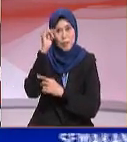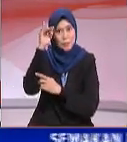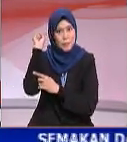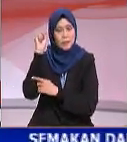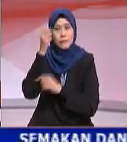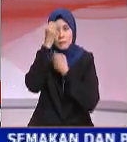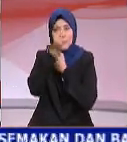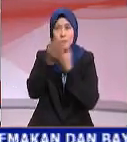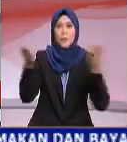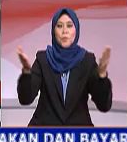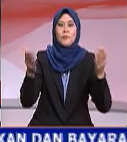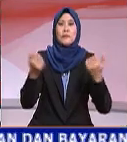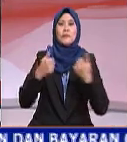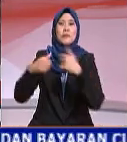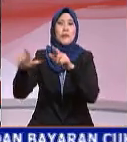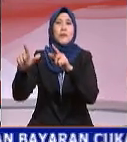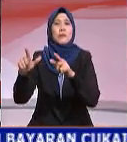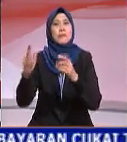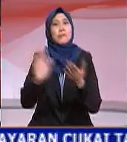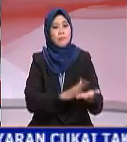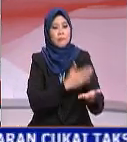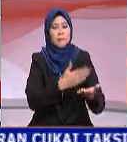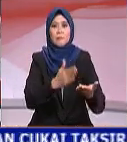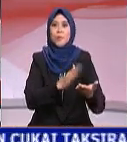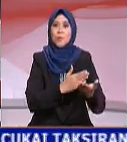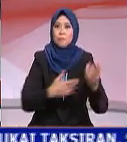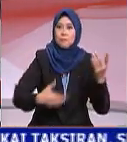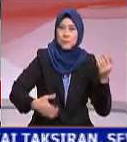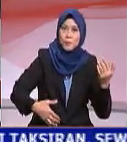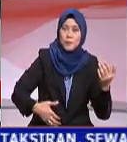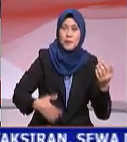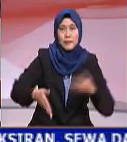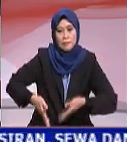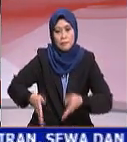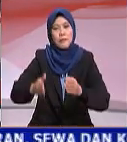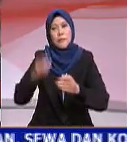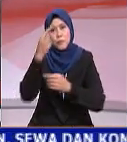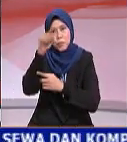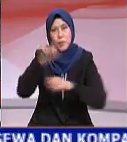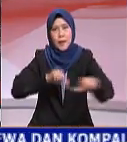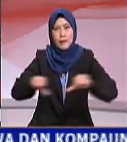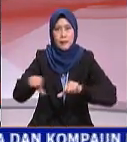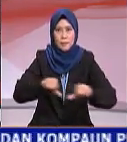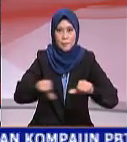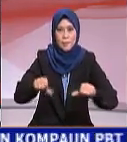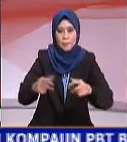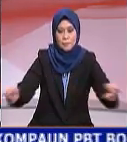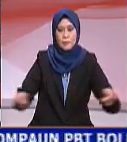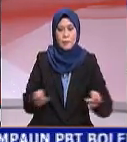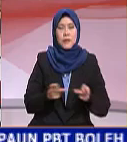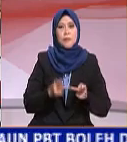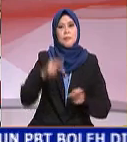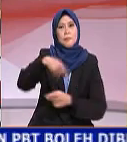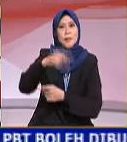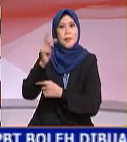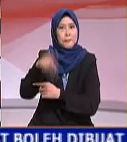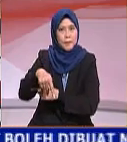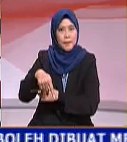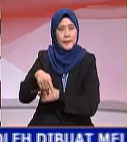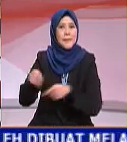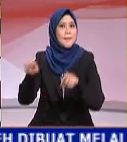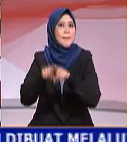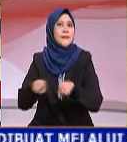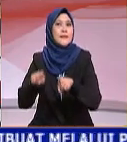turut memaklumkan kebenaran kepada pemuzik jalanan atau baskers untuk menjalankan aktiviti mereka di kawasan pelaksanaan PKP